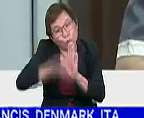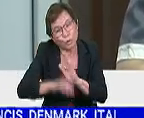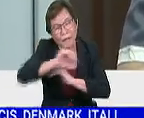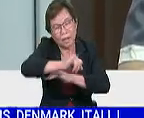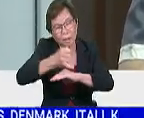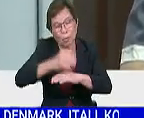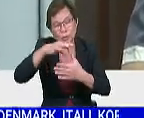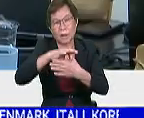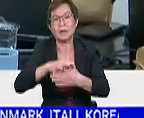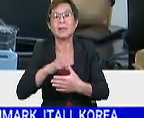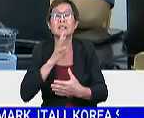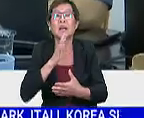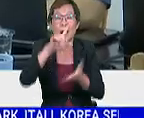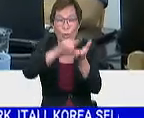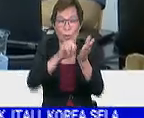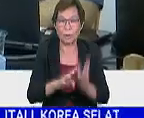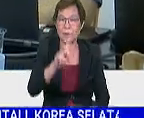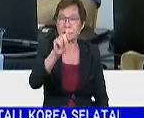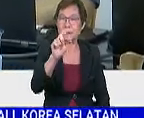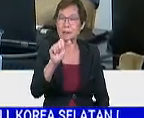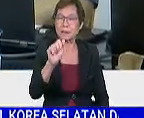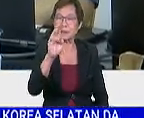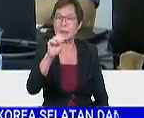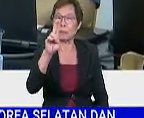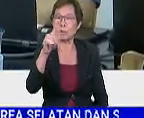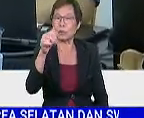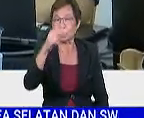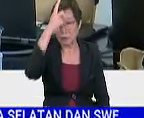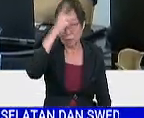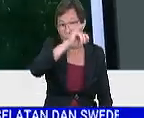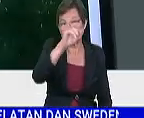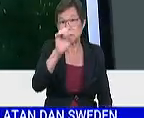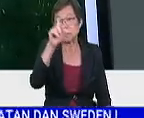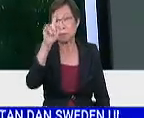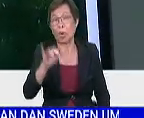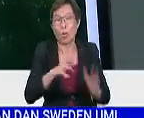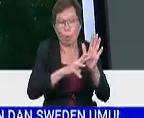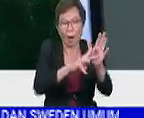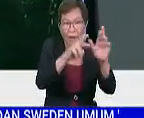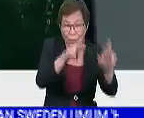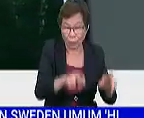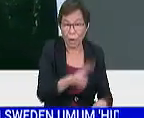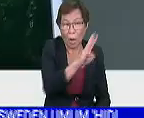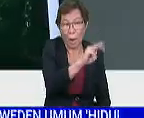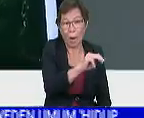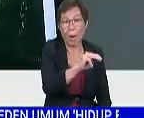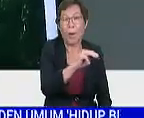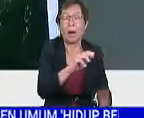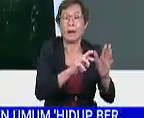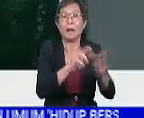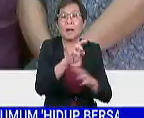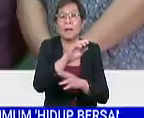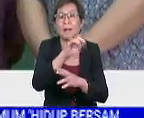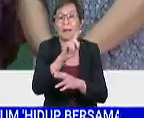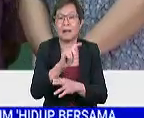berkata demikian kepada media di tambunan Datuk jefre yang juga wakil rakyat Tambunan dan ahli parlimen keningau turut menyampaikan